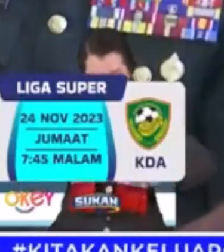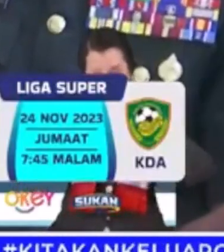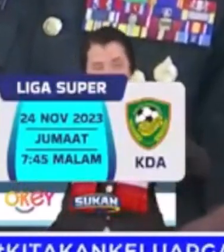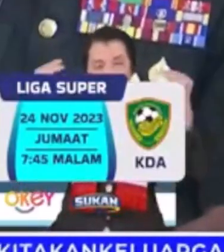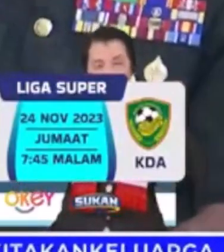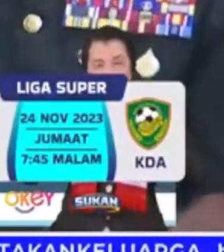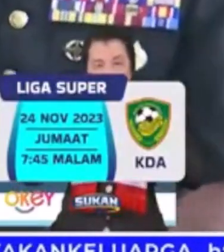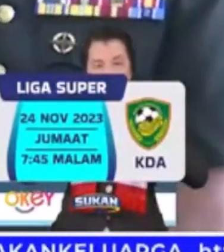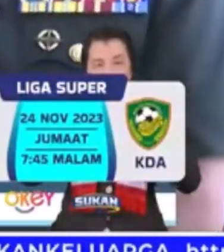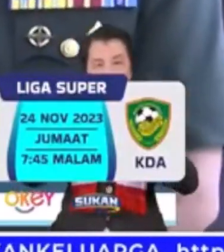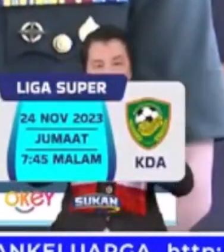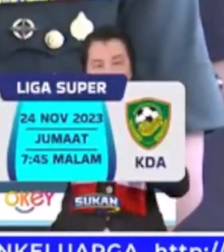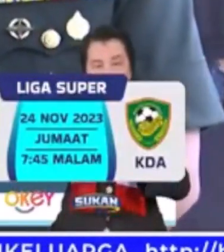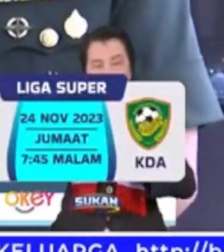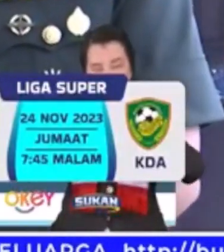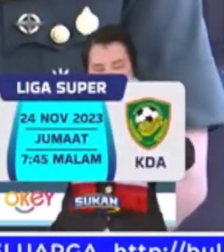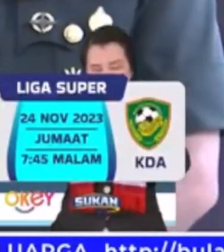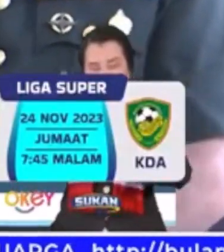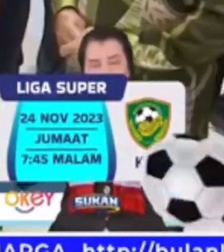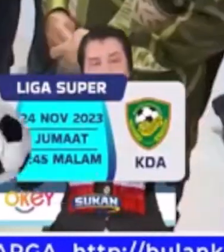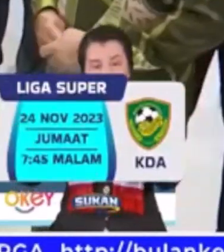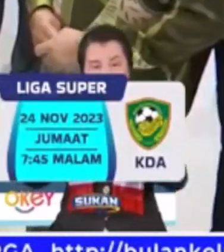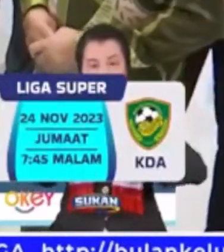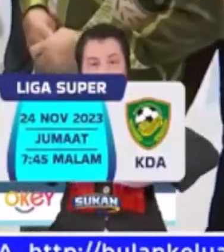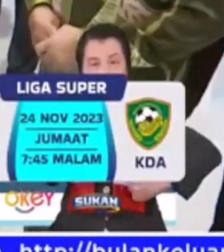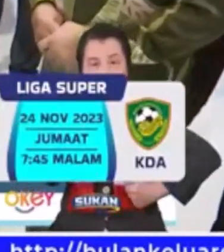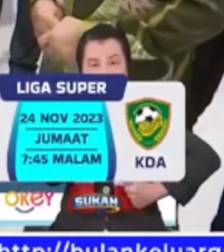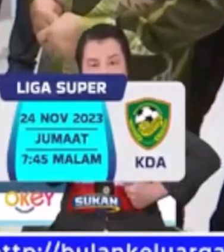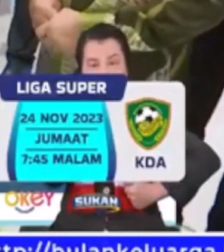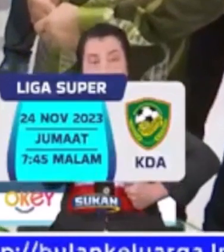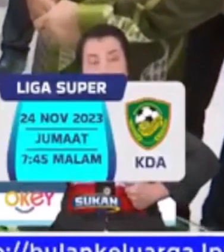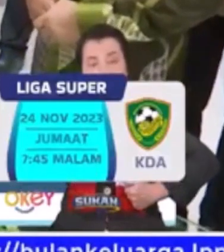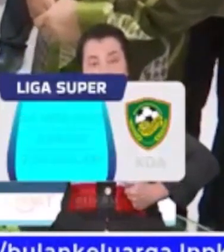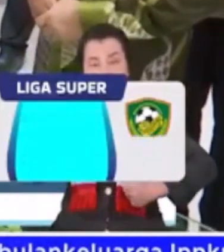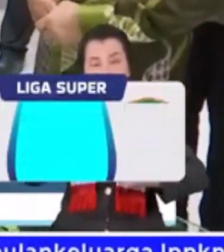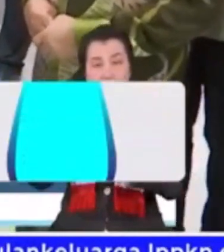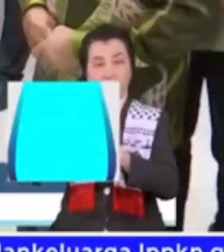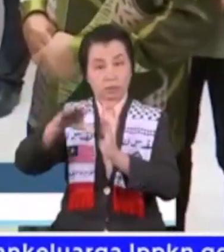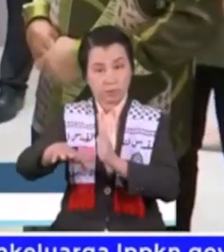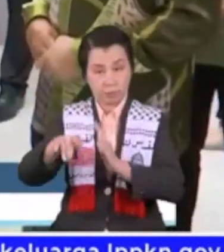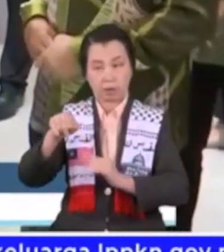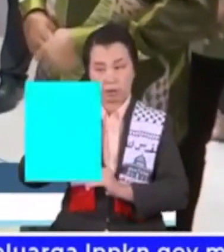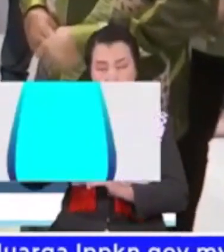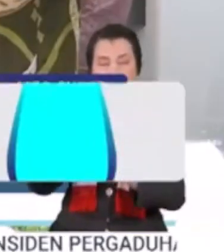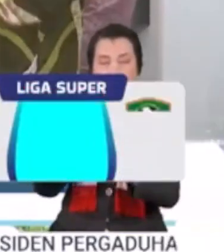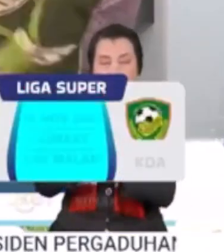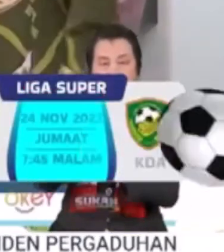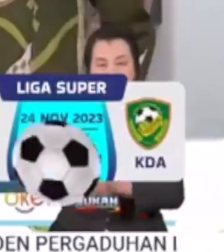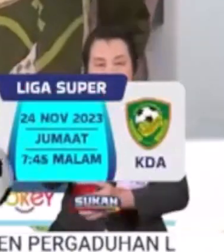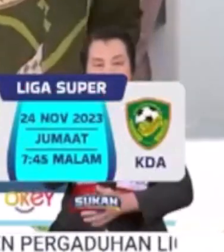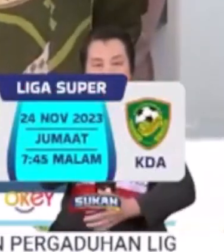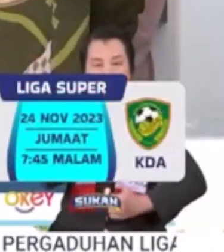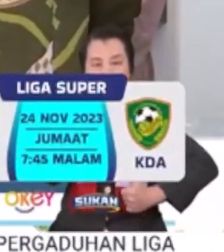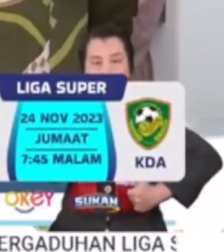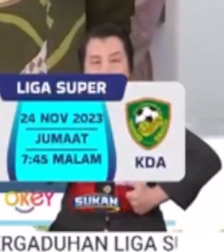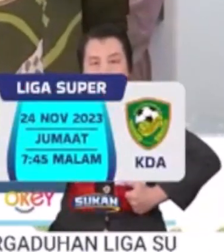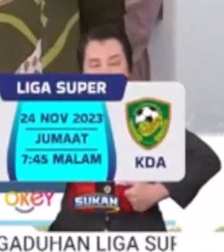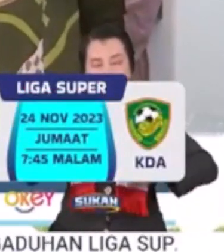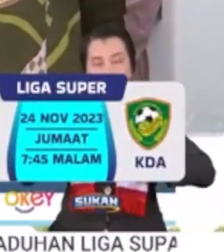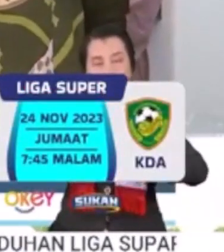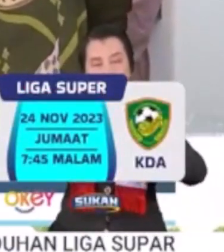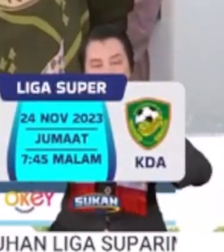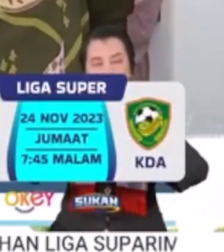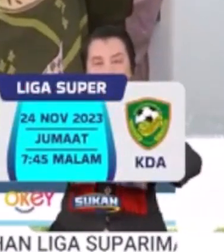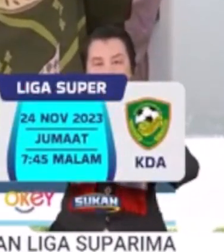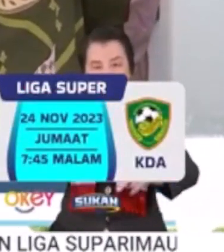perasmian projek pembinaan Perumahan sasar ATM wardibum dan Setapak ini merupakan inisiatif Kementerian Pertahanan bagi memberi